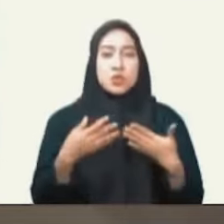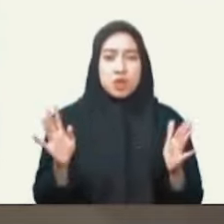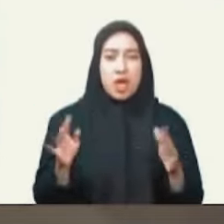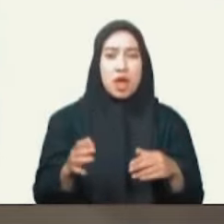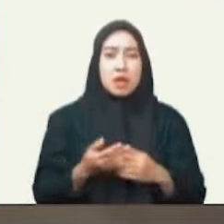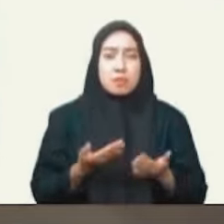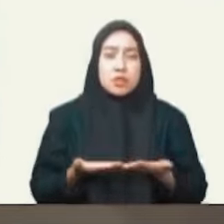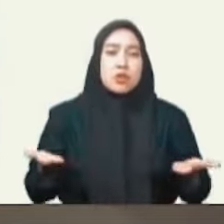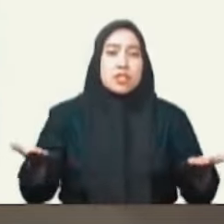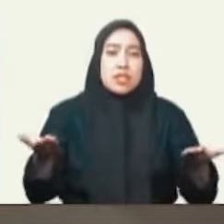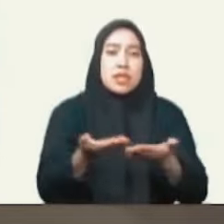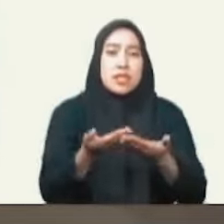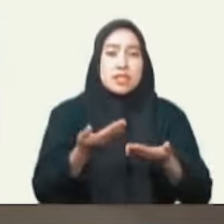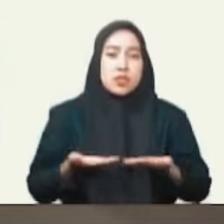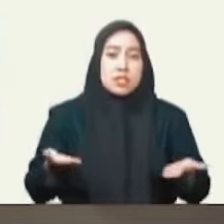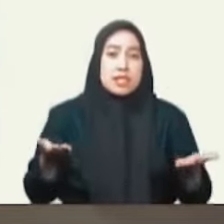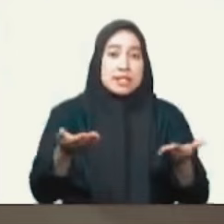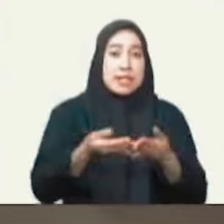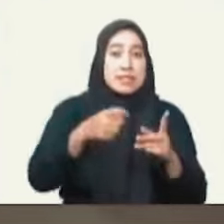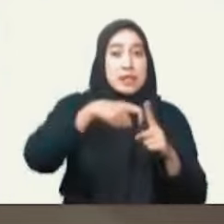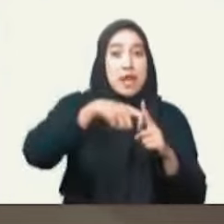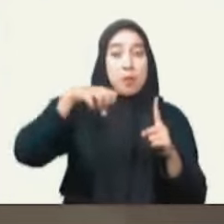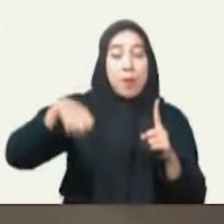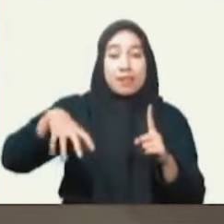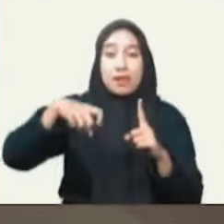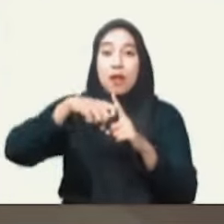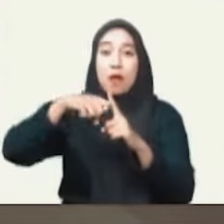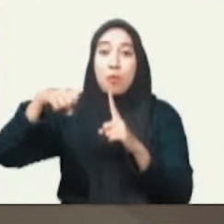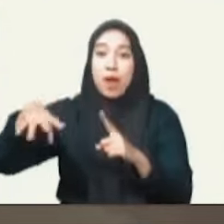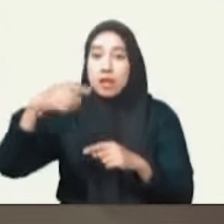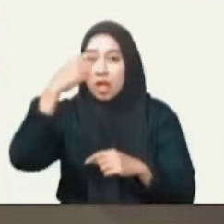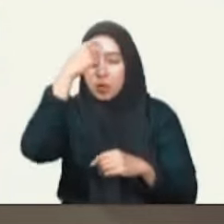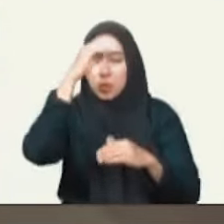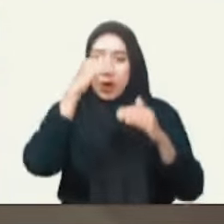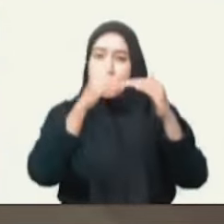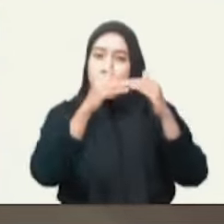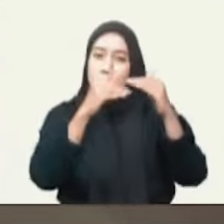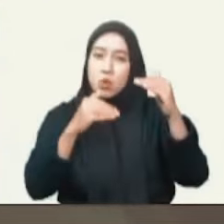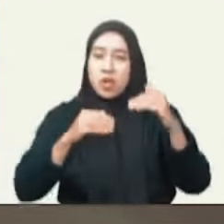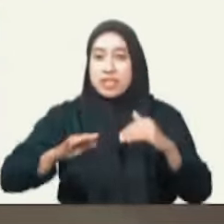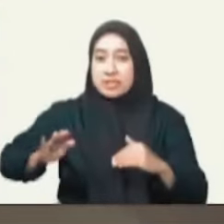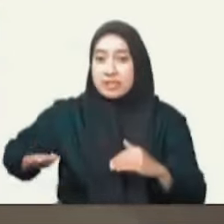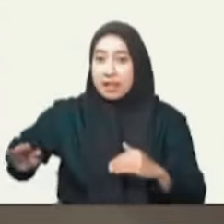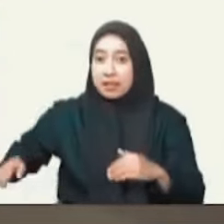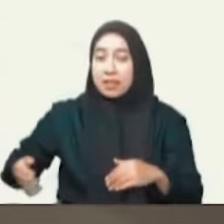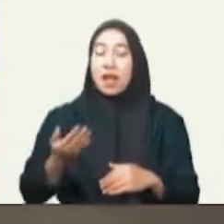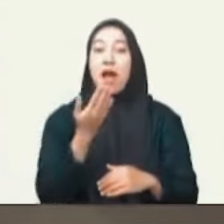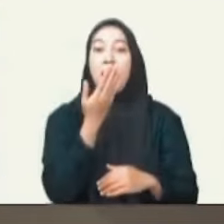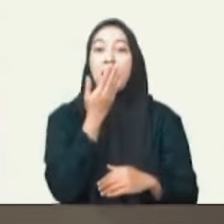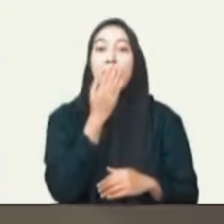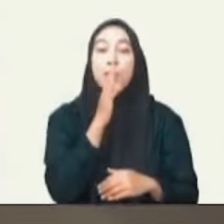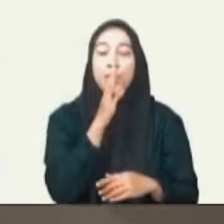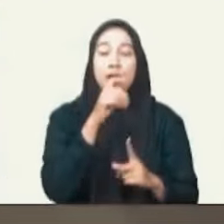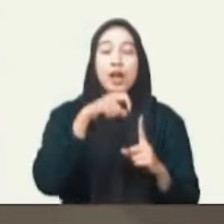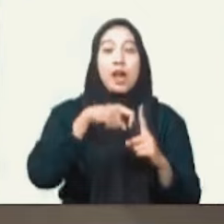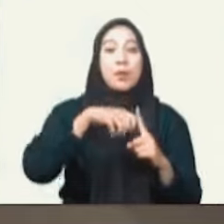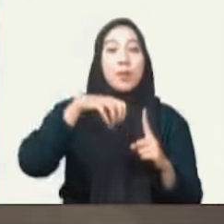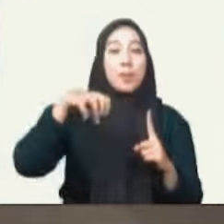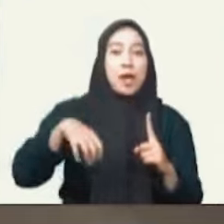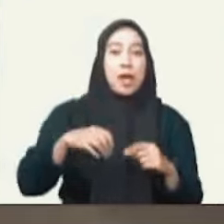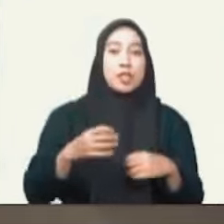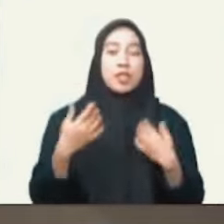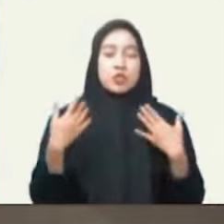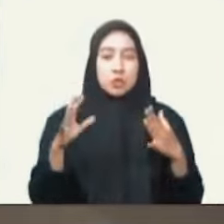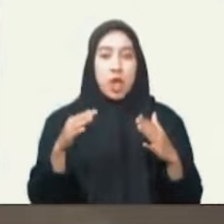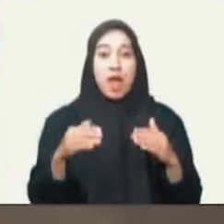kabupaten-kabupaten, ada beberapa kabupaten yang ambil sosialisasi untuk penurunan stunting. Alhamdulillah di kabupaten-kabupaten itu